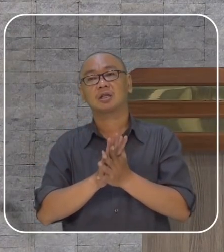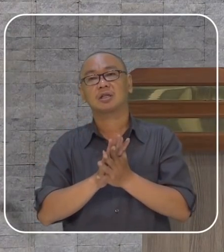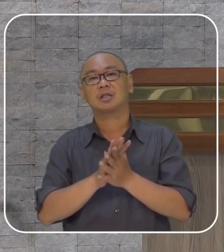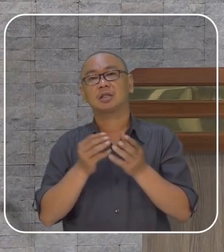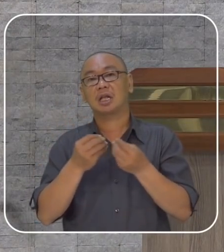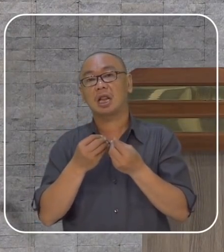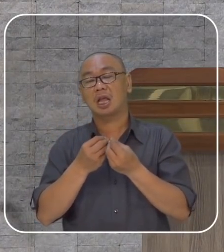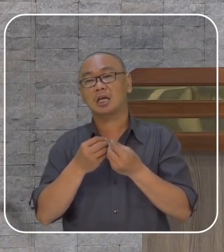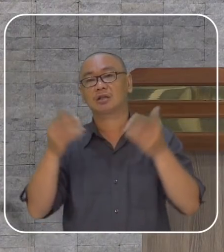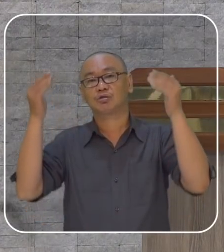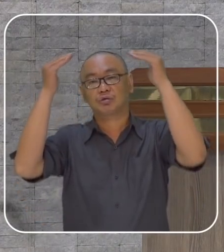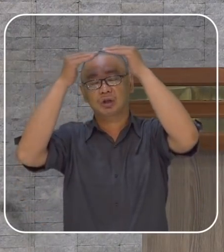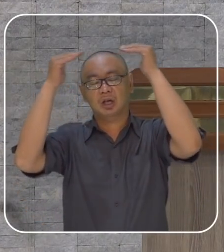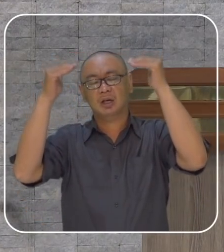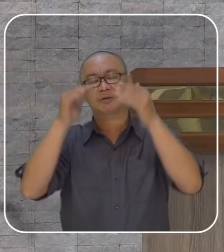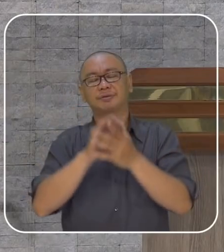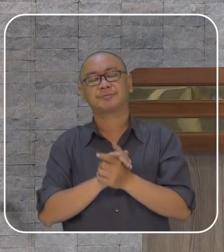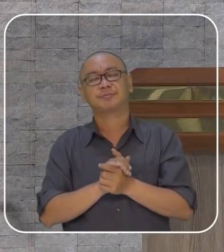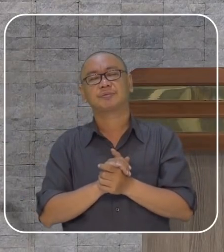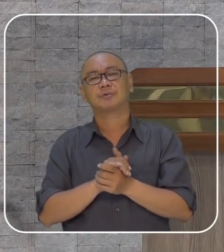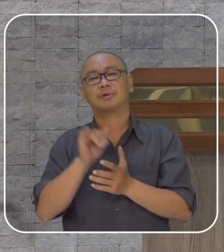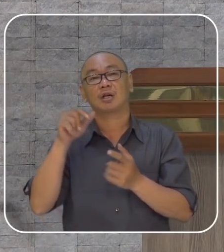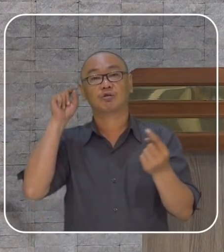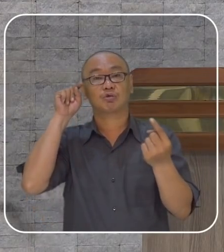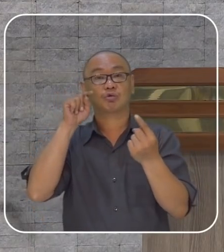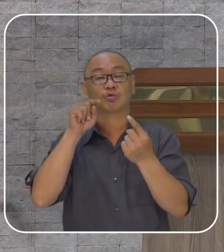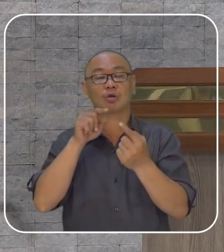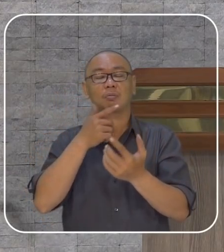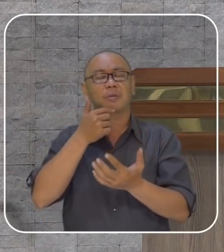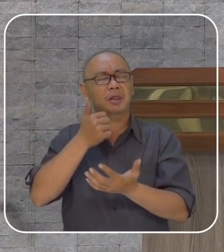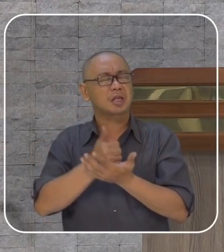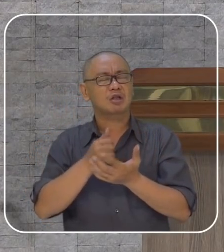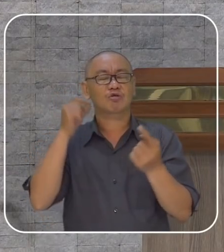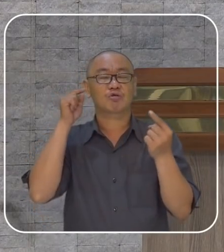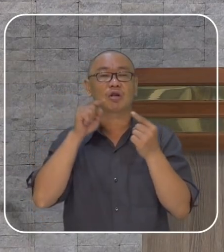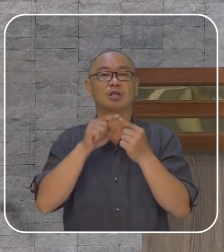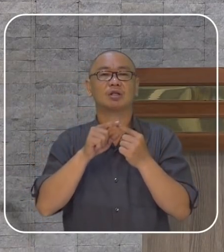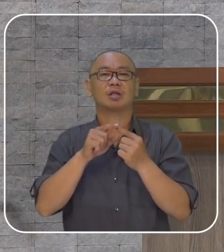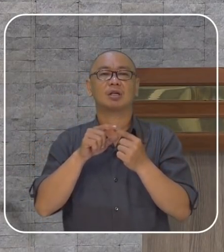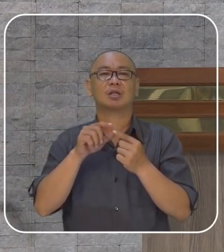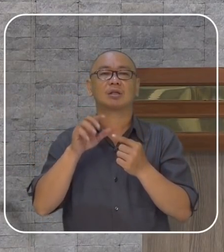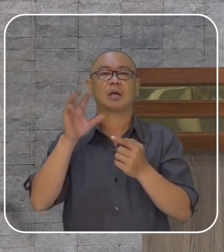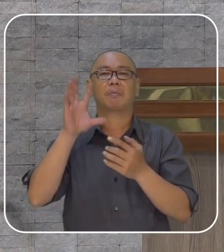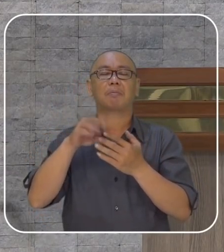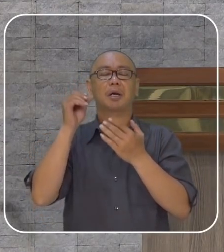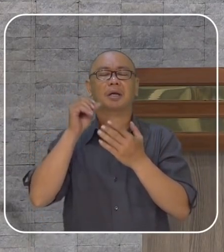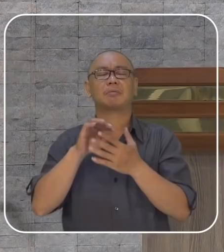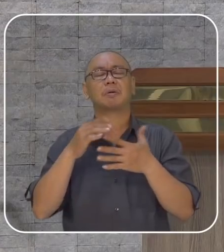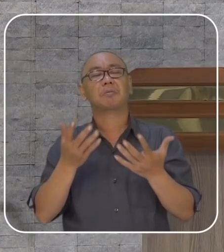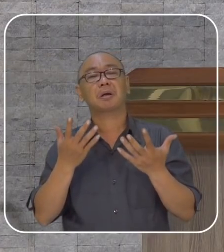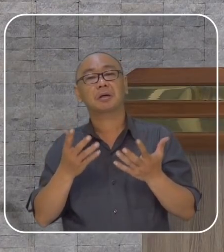nilai-nilai surgawi itu. Yang penting tujuannya tercapai, bagaimana cara mencapainya itu tidak perlu.